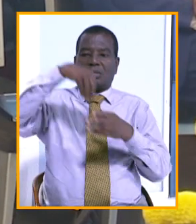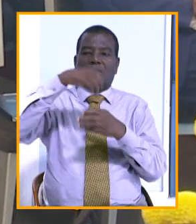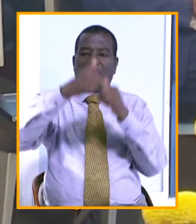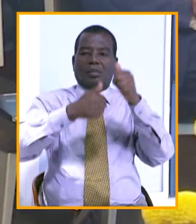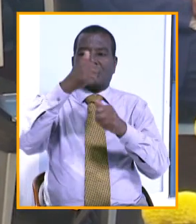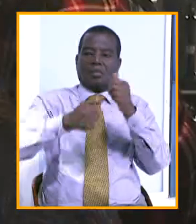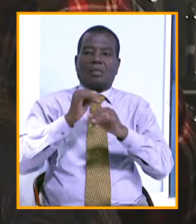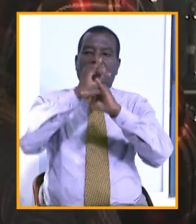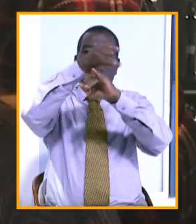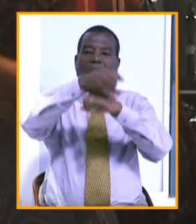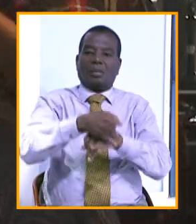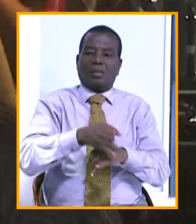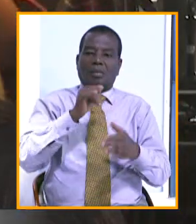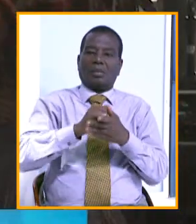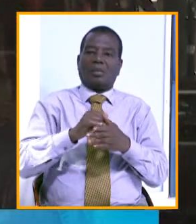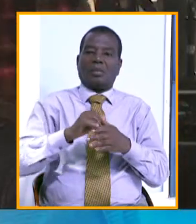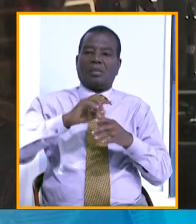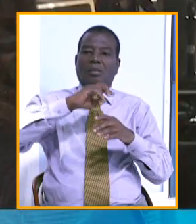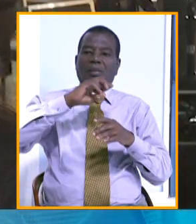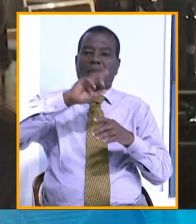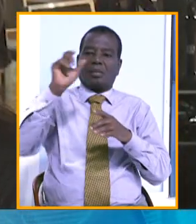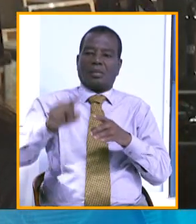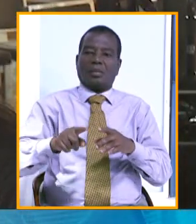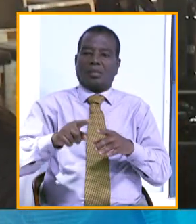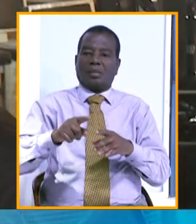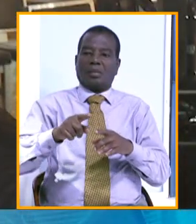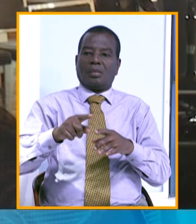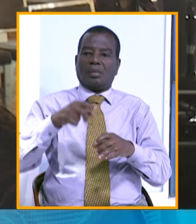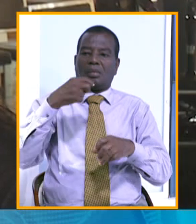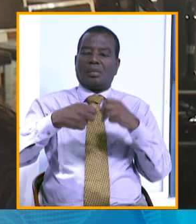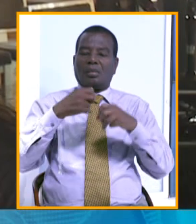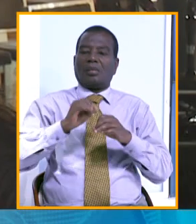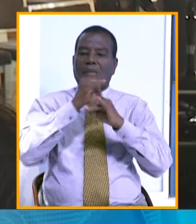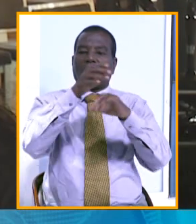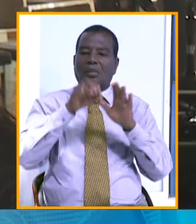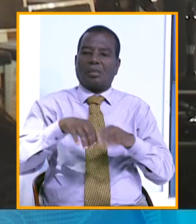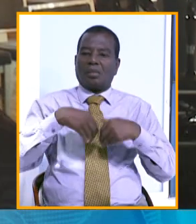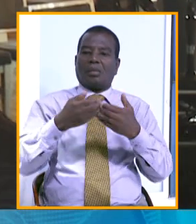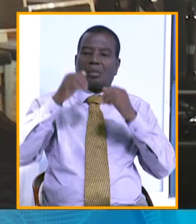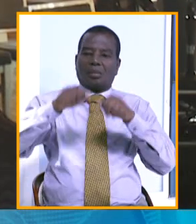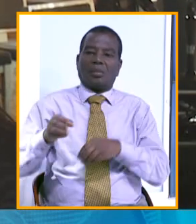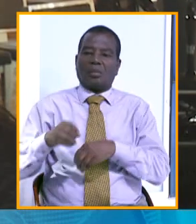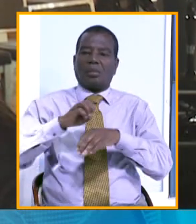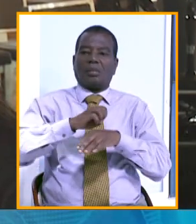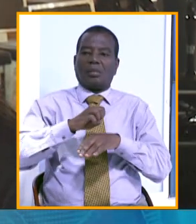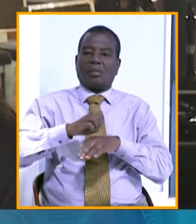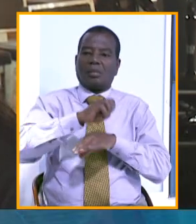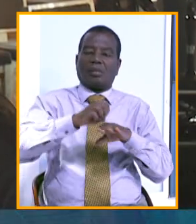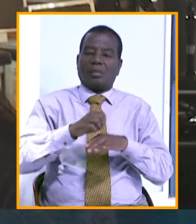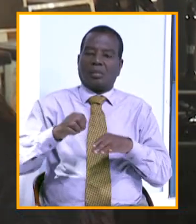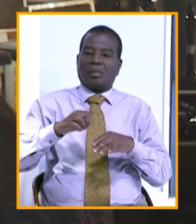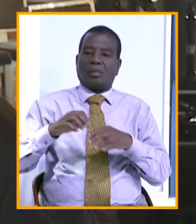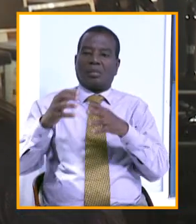lesquels investir. Les questions d'investissement, comment on peut engager le diaspora